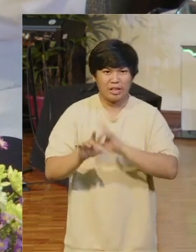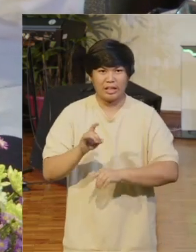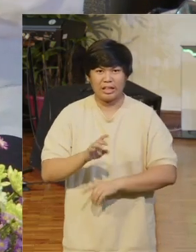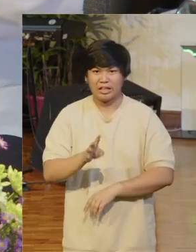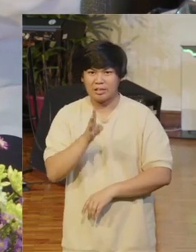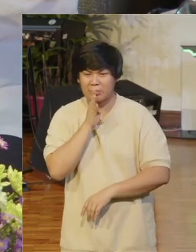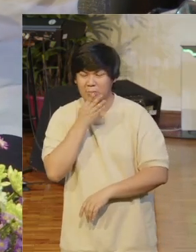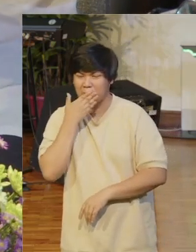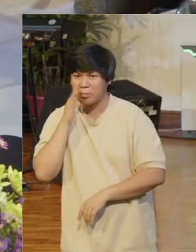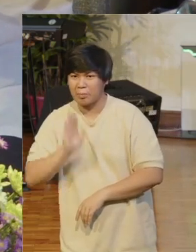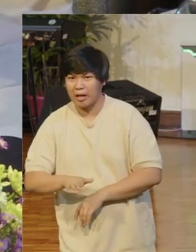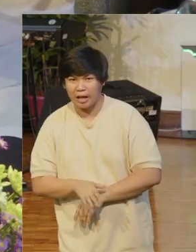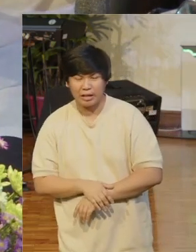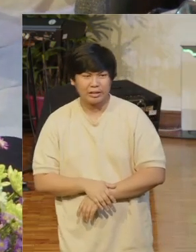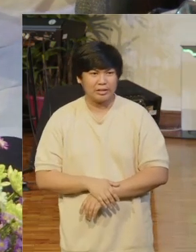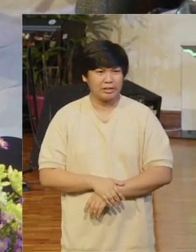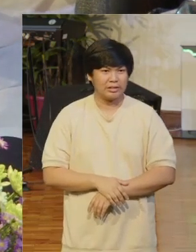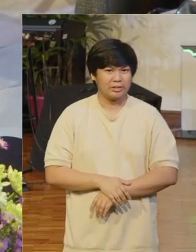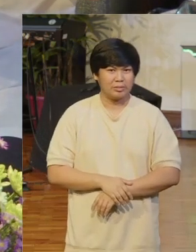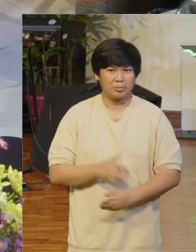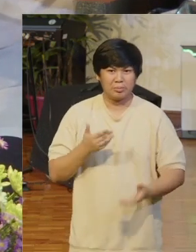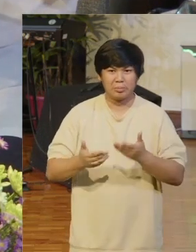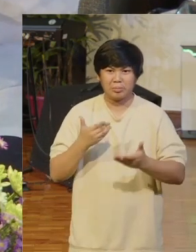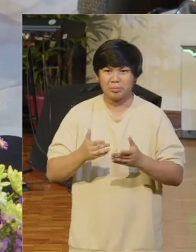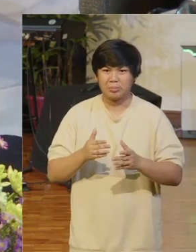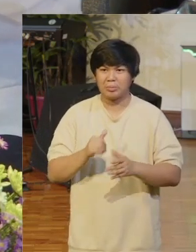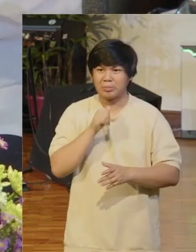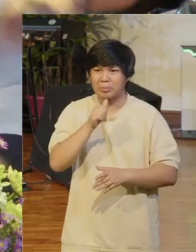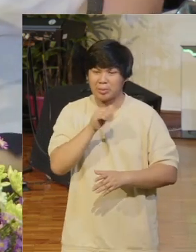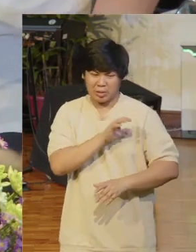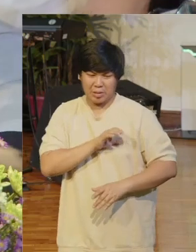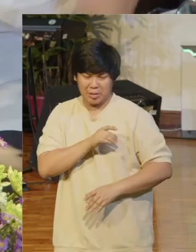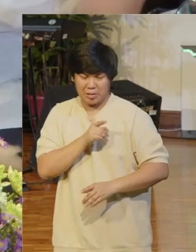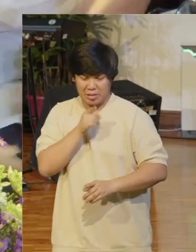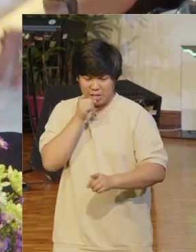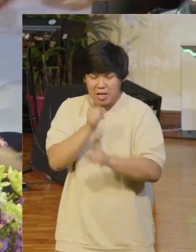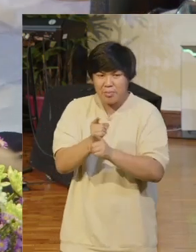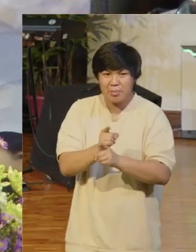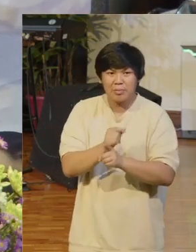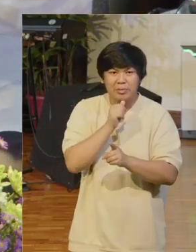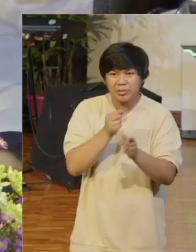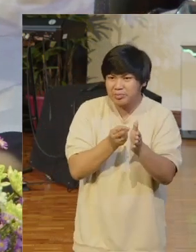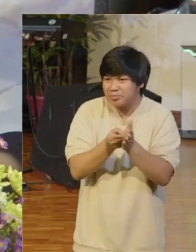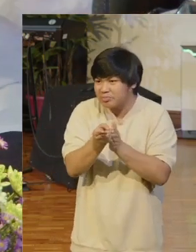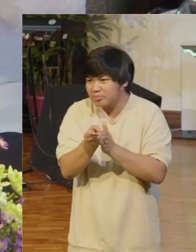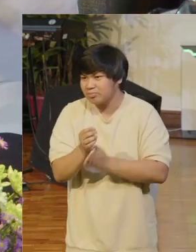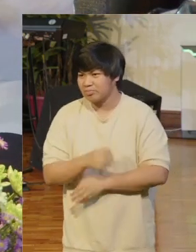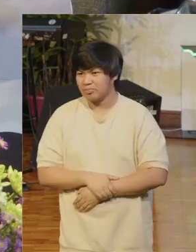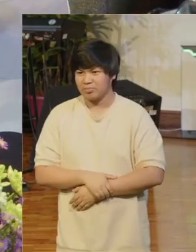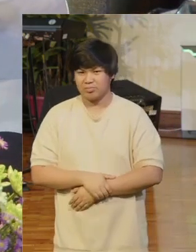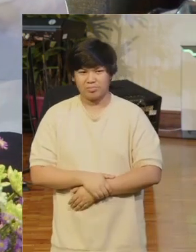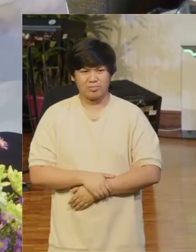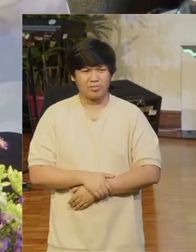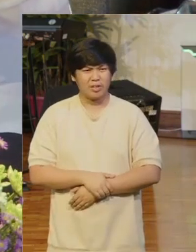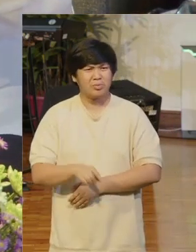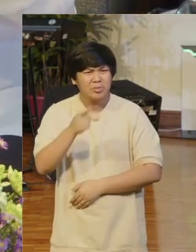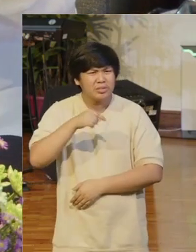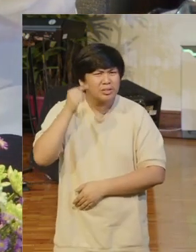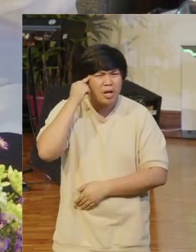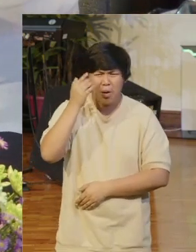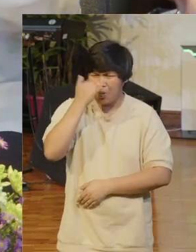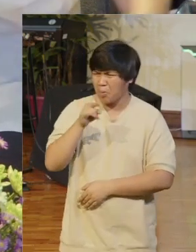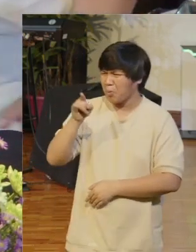kung minsan walang modo, di ba? Hindi natin alam no? Kung minsan nakakapagtaka, bakit ba naboboto yung mga